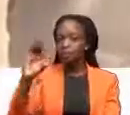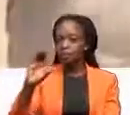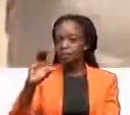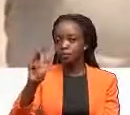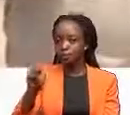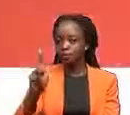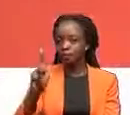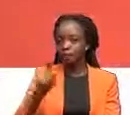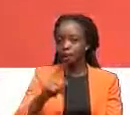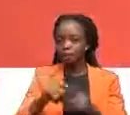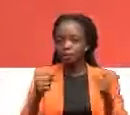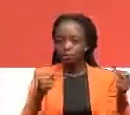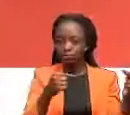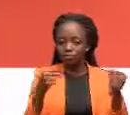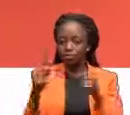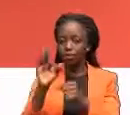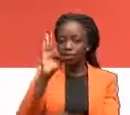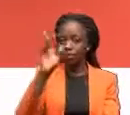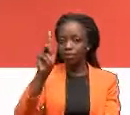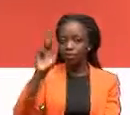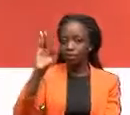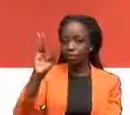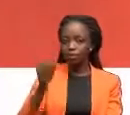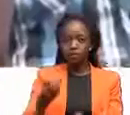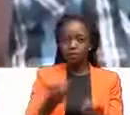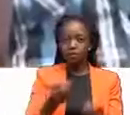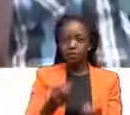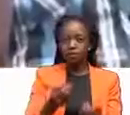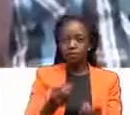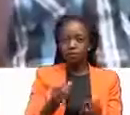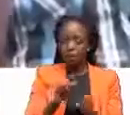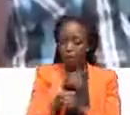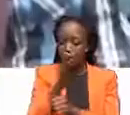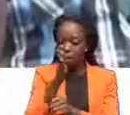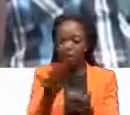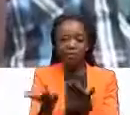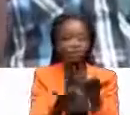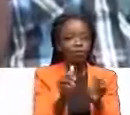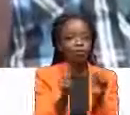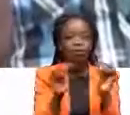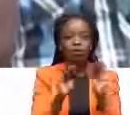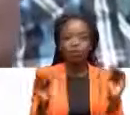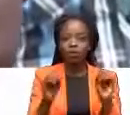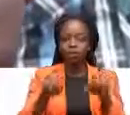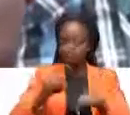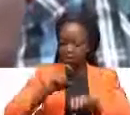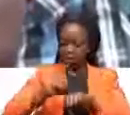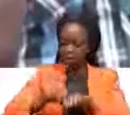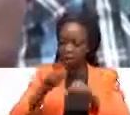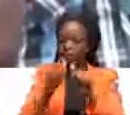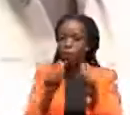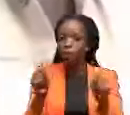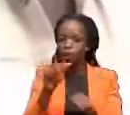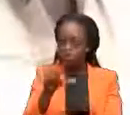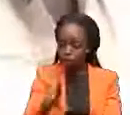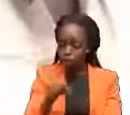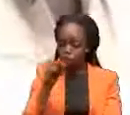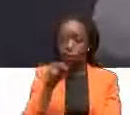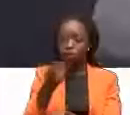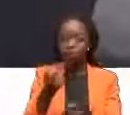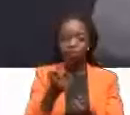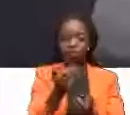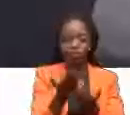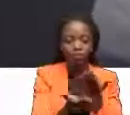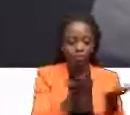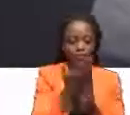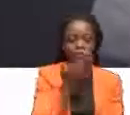kuwa malumbano kwenye FKF ilimnyima Mwenda nafasi ya kuhudumu vyema, na huu ndio wakati mwafaka kutimiza aliyochelea kufanya awali.